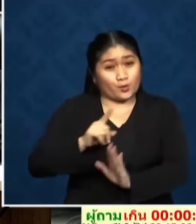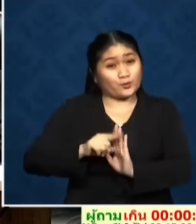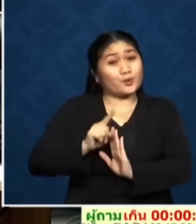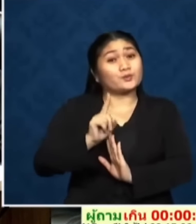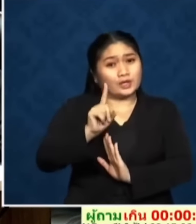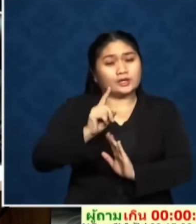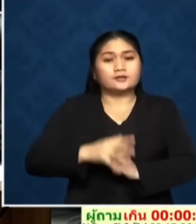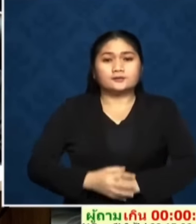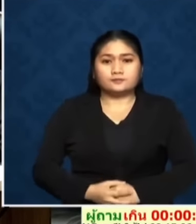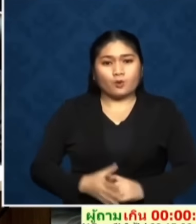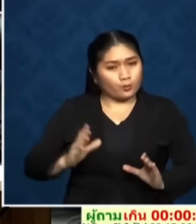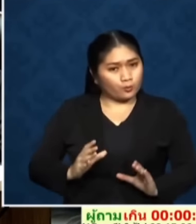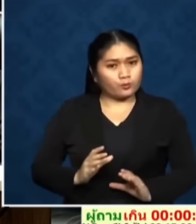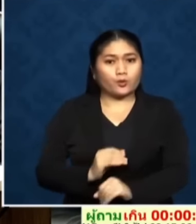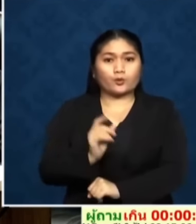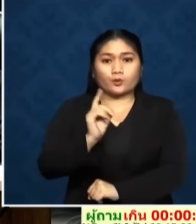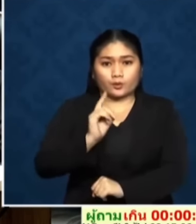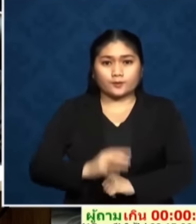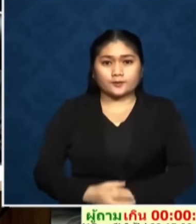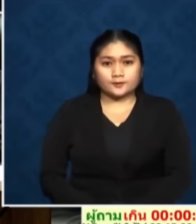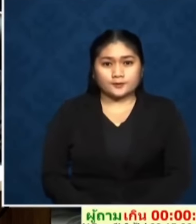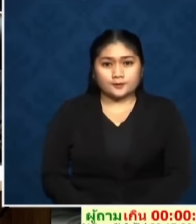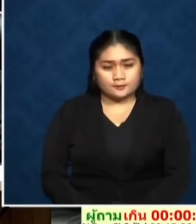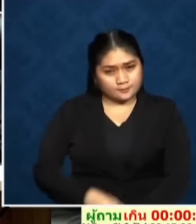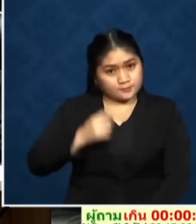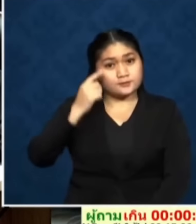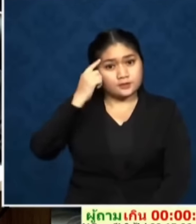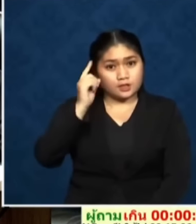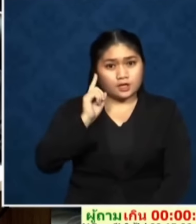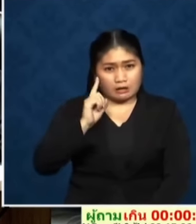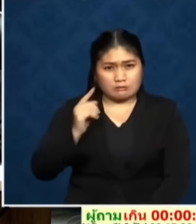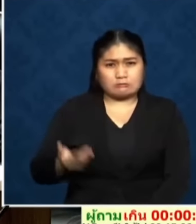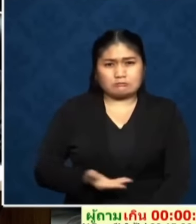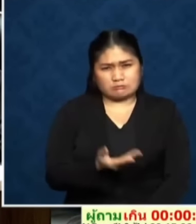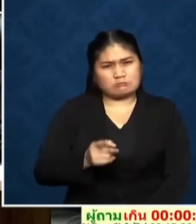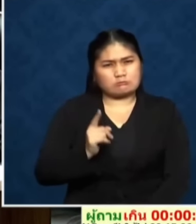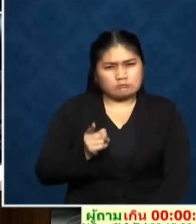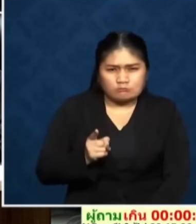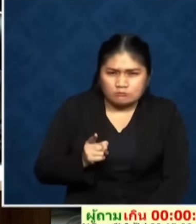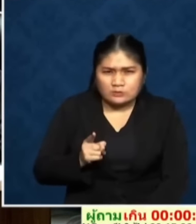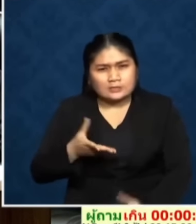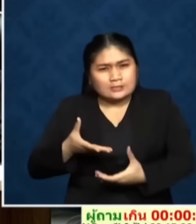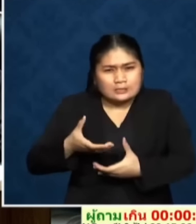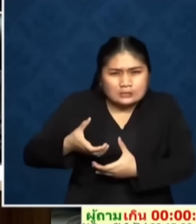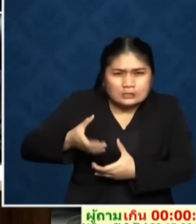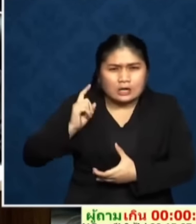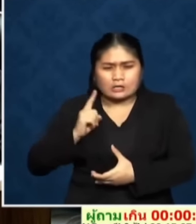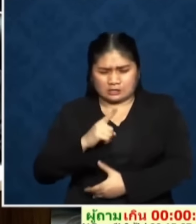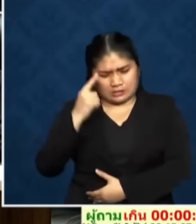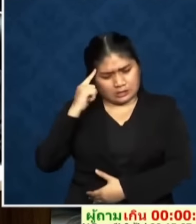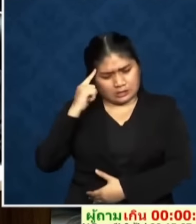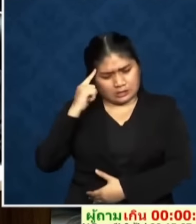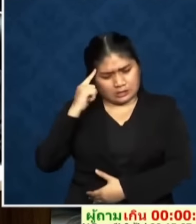ะครับผมสรุปแล้วครับผมคิดว่าสิ่งที่เกิดขึ้นมันตอกย้ำว่าแล้วก็ทำให้เกิดตั้งคำถามถึงความเสมอภา